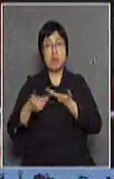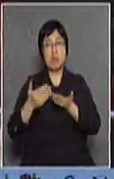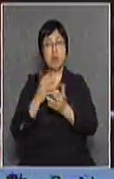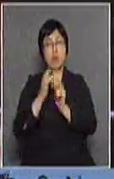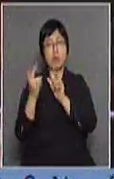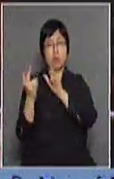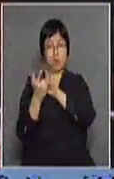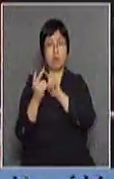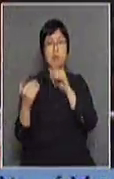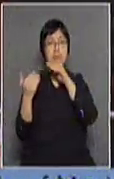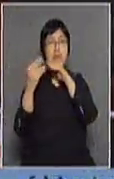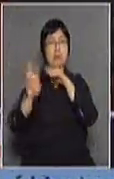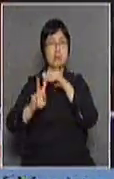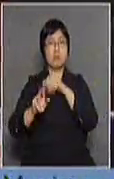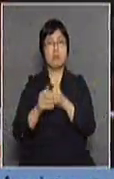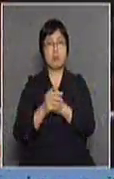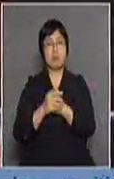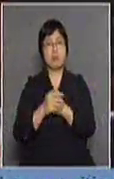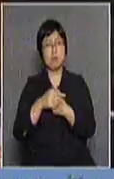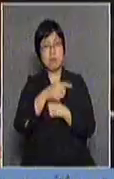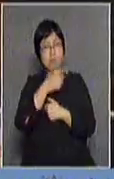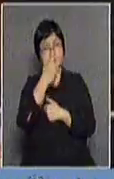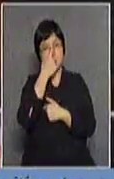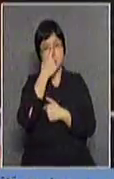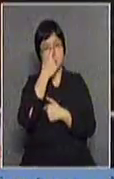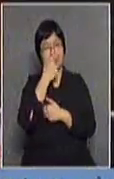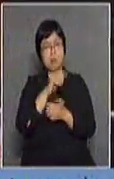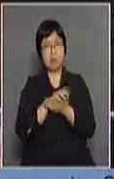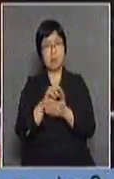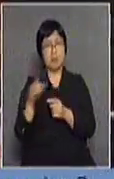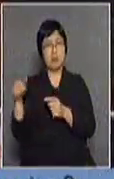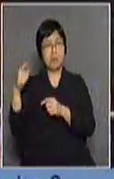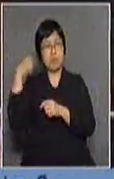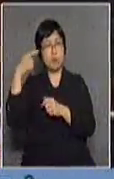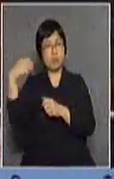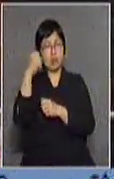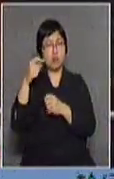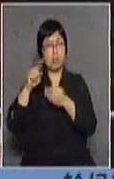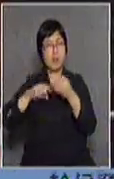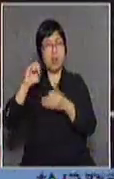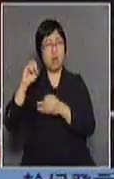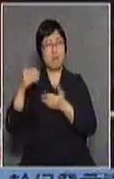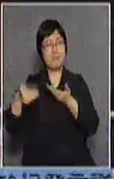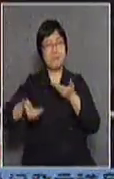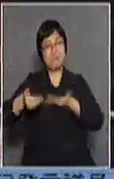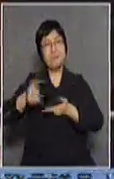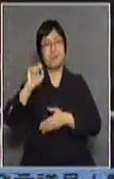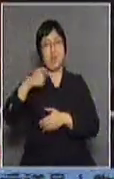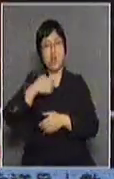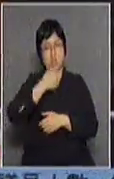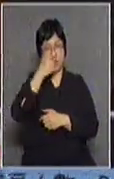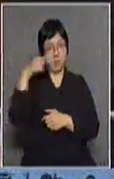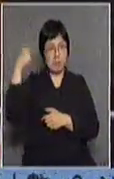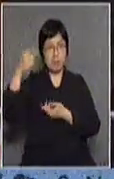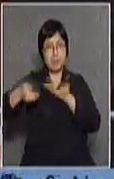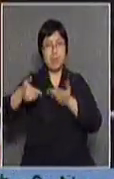等。我不會將梁振英是跟奧巴馬去比的，沒得比。我亦不會將香港跟美國去比，因為真